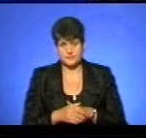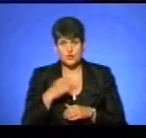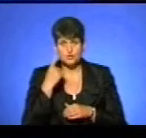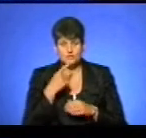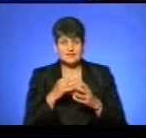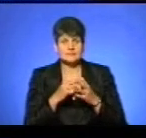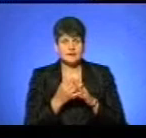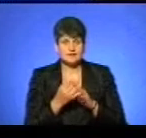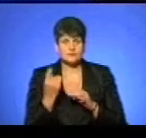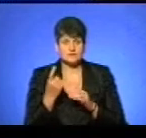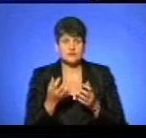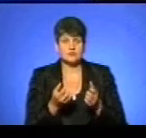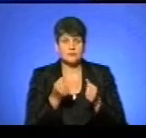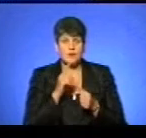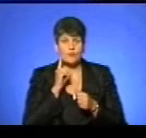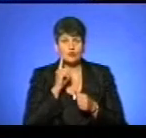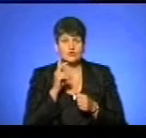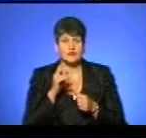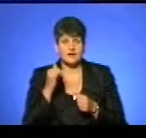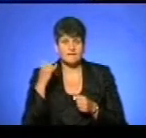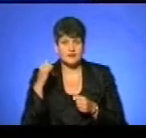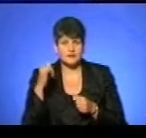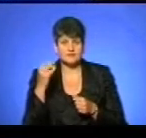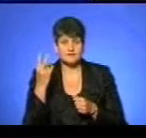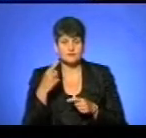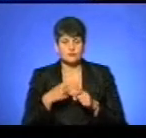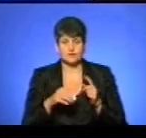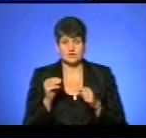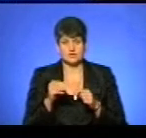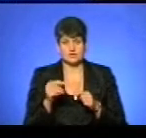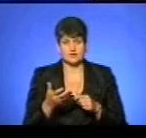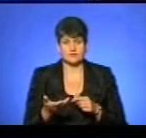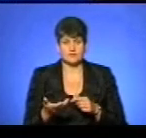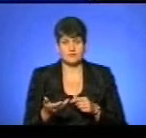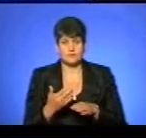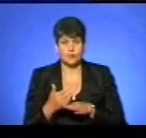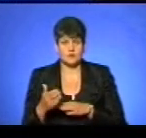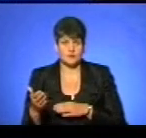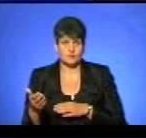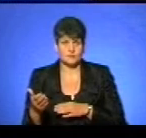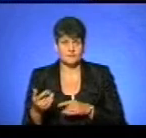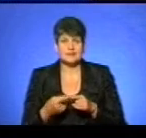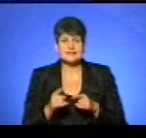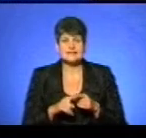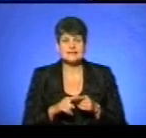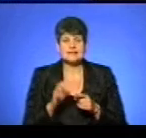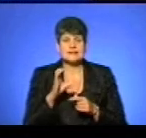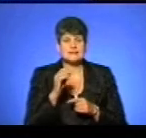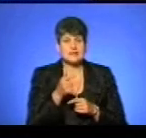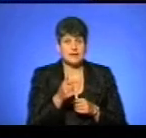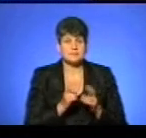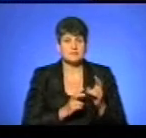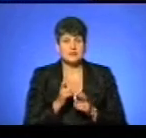селянським господарством за утримання молодняка великої рату худоби 2,5 тисячі гривень поетапно. Це підприємство,